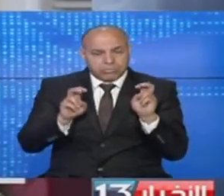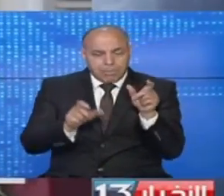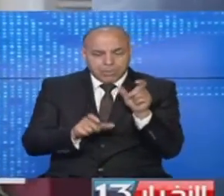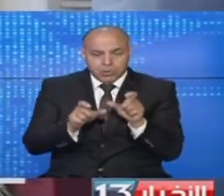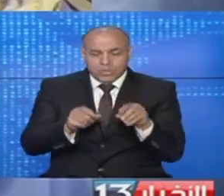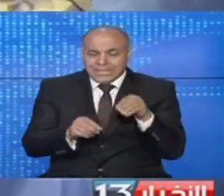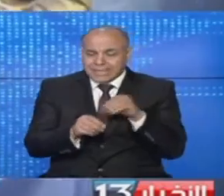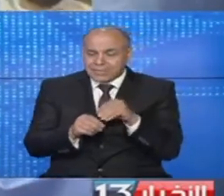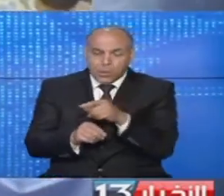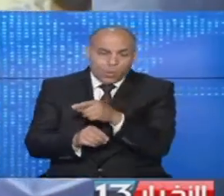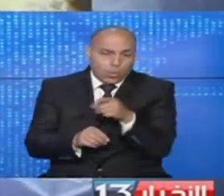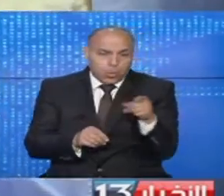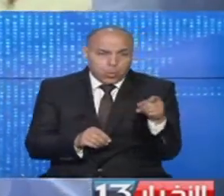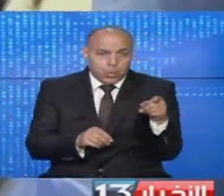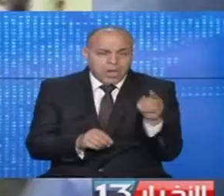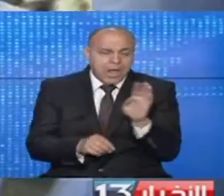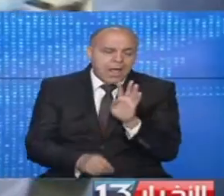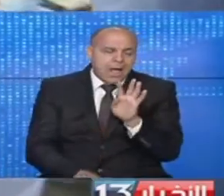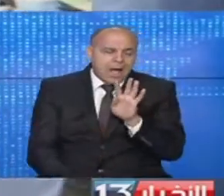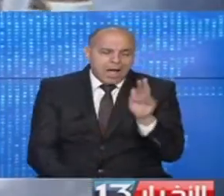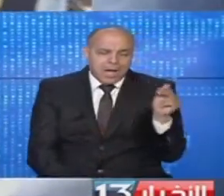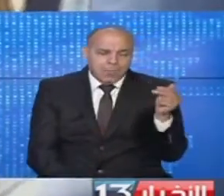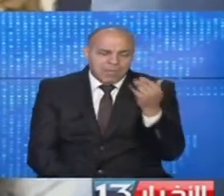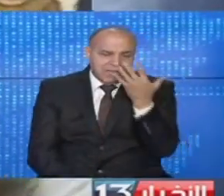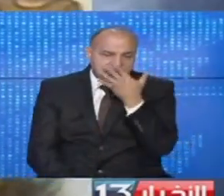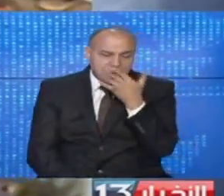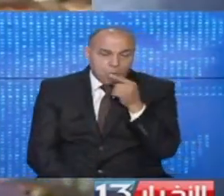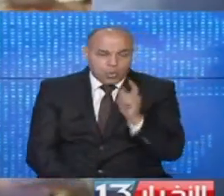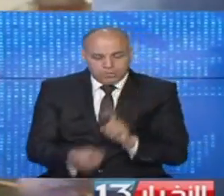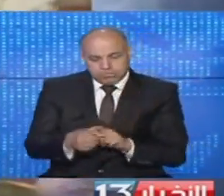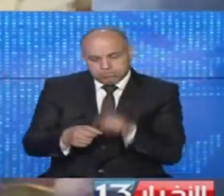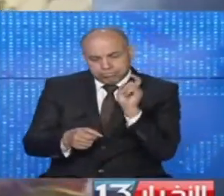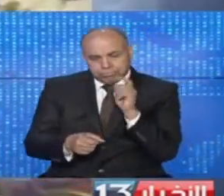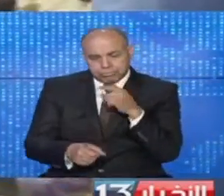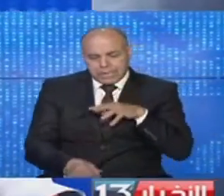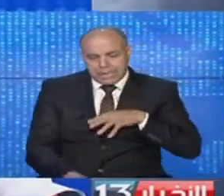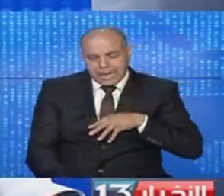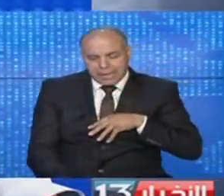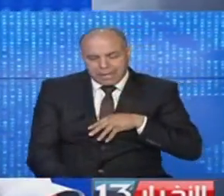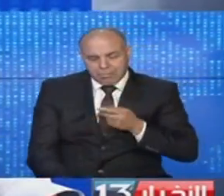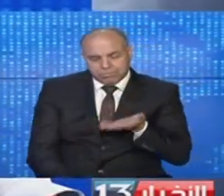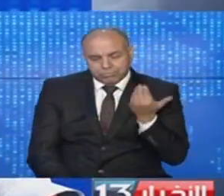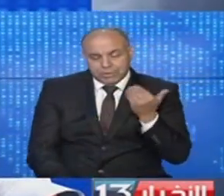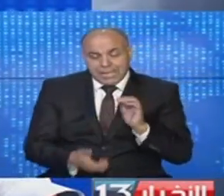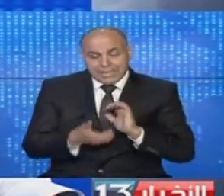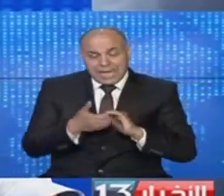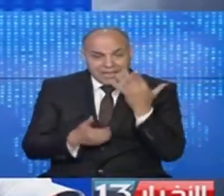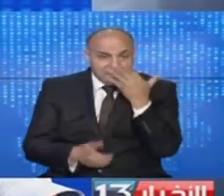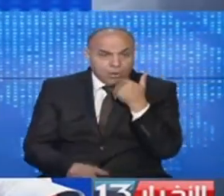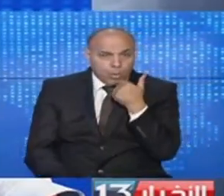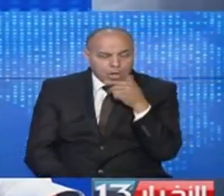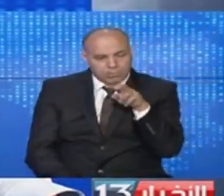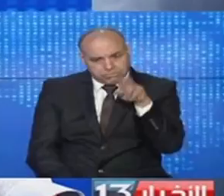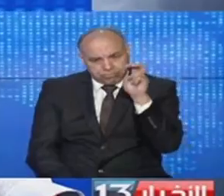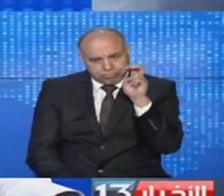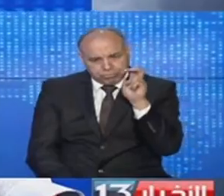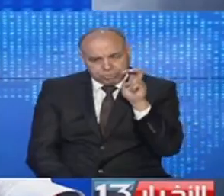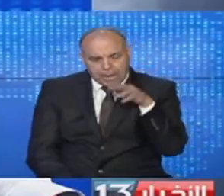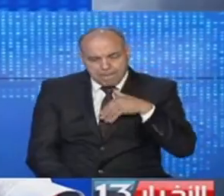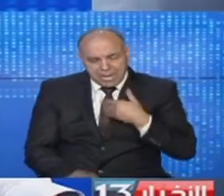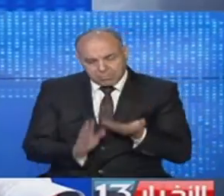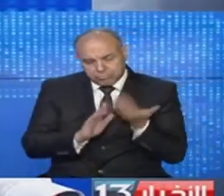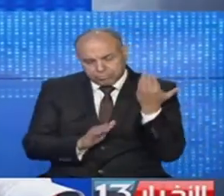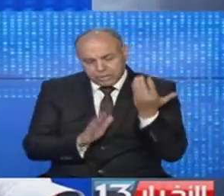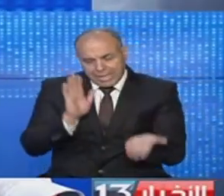المجموعة الاقتصادية لدول غرب إفريقيا إكواس عضوية مالي يوم الأحد، وكان الاتحاد الإفريقي علق عضوية مالي